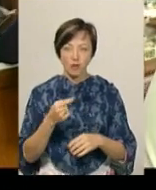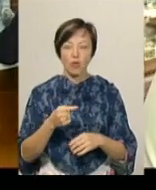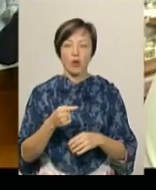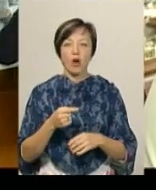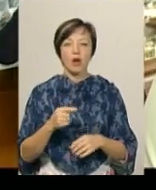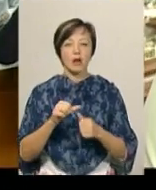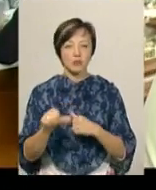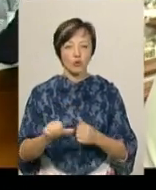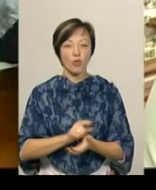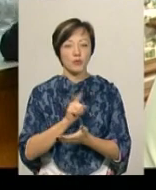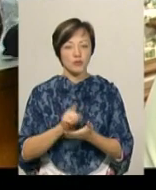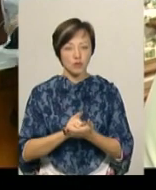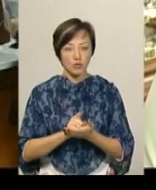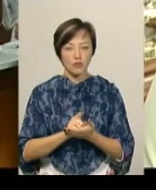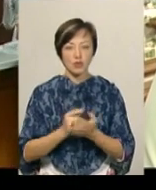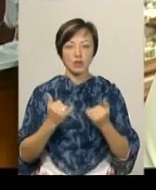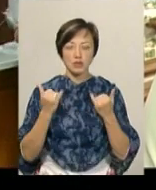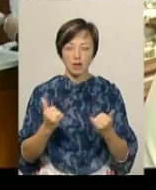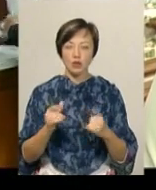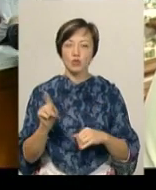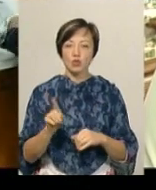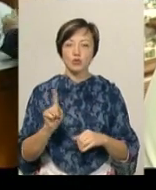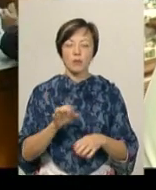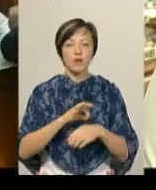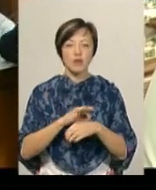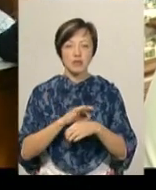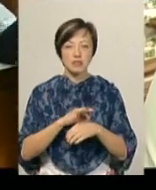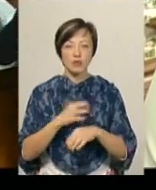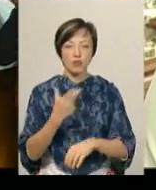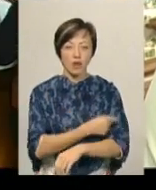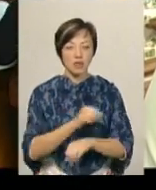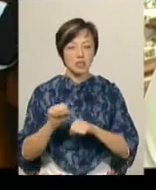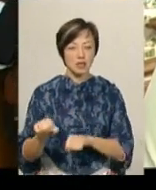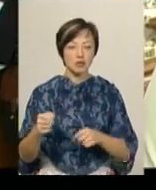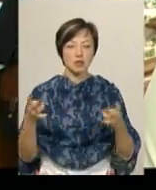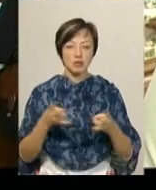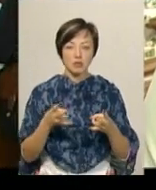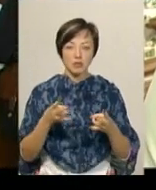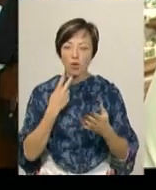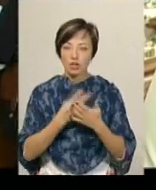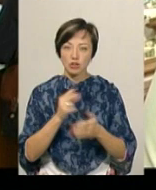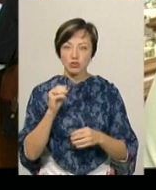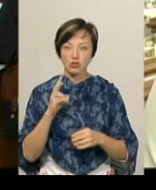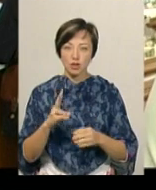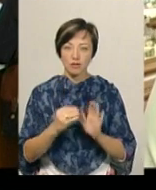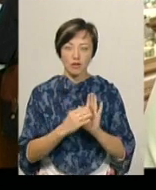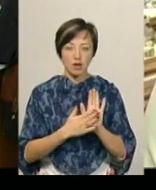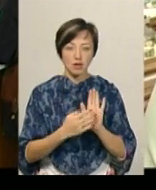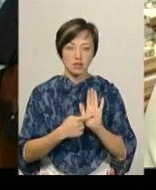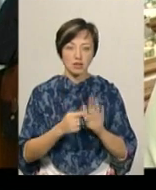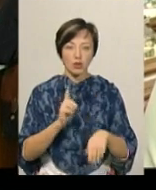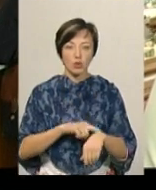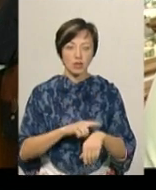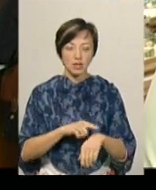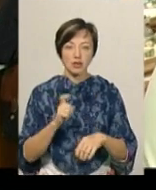того, обов'язково для того, щоб провести маніпуляцію, показати чек, на якому вказані